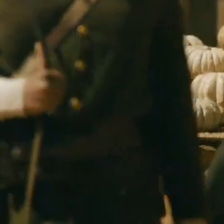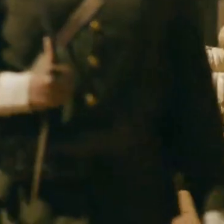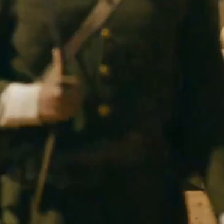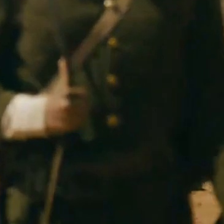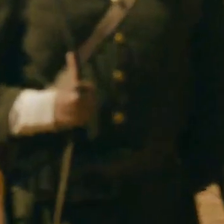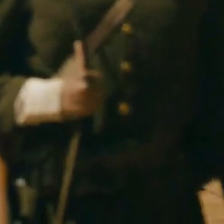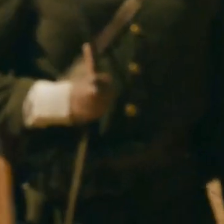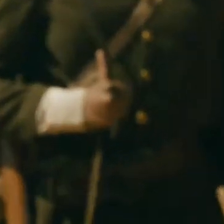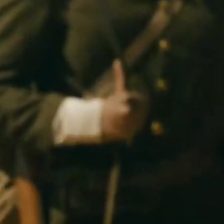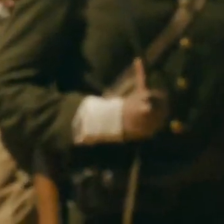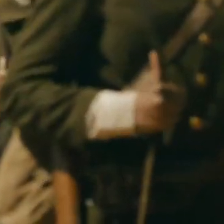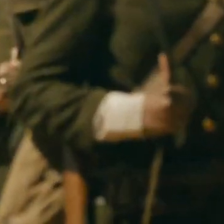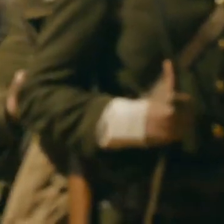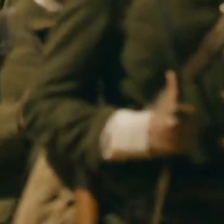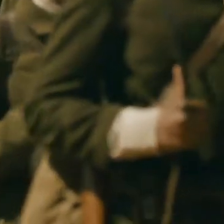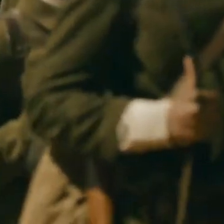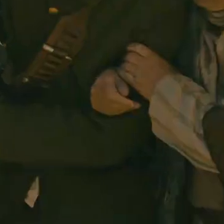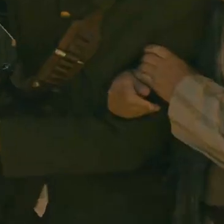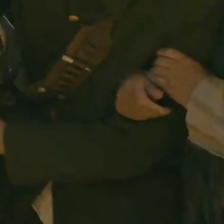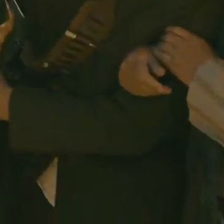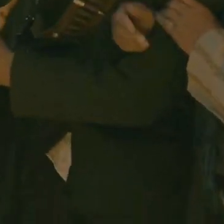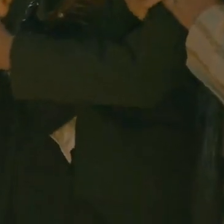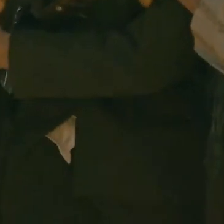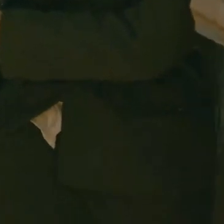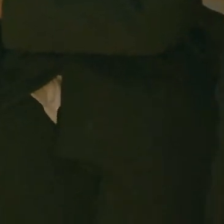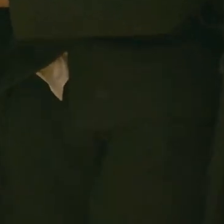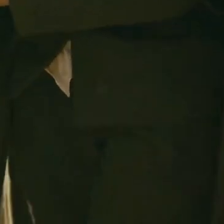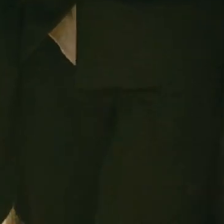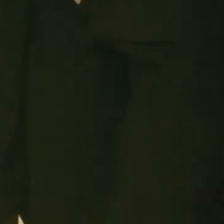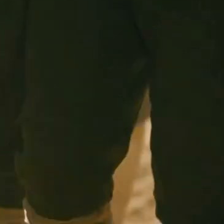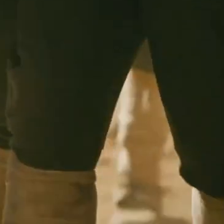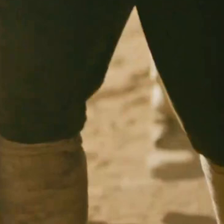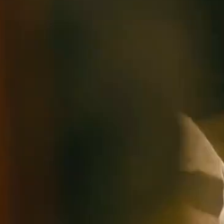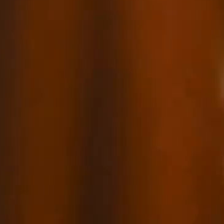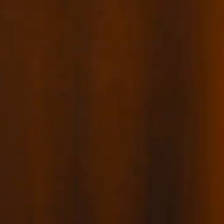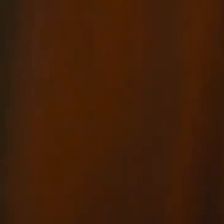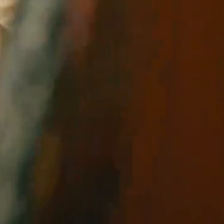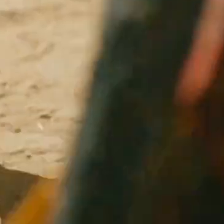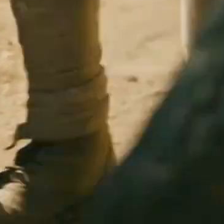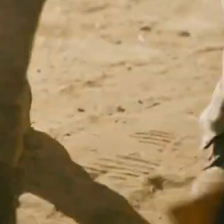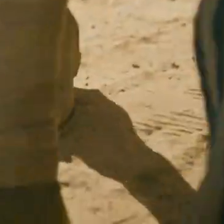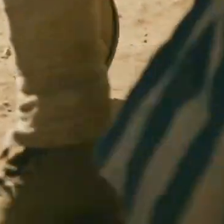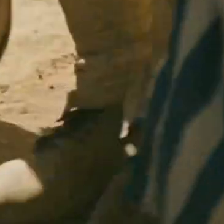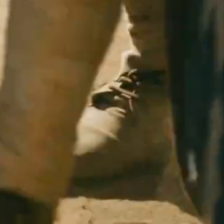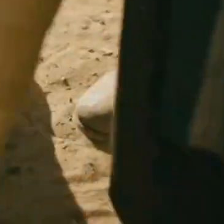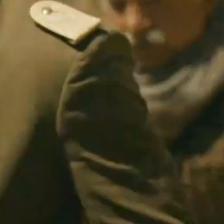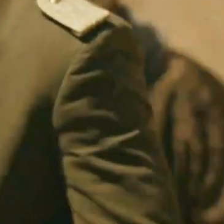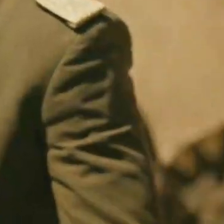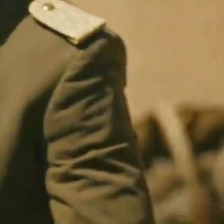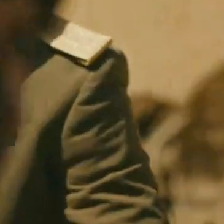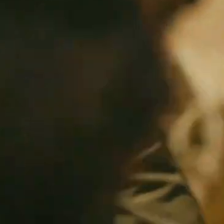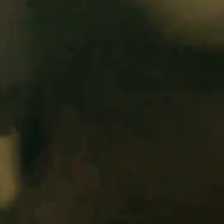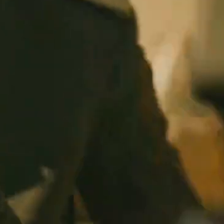eli karnında sendeleyerek yürüyor. Yaşlı bir adamla bir asker göz kanlar içinde eli sargılı